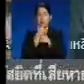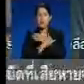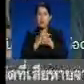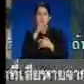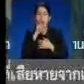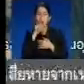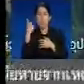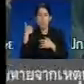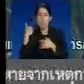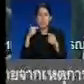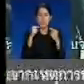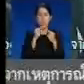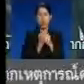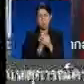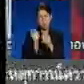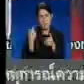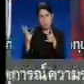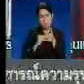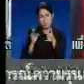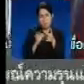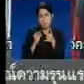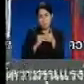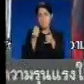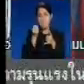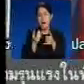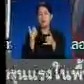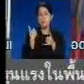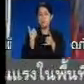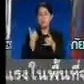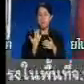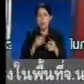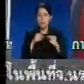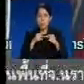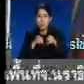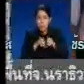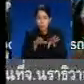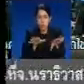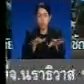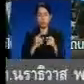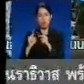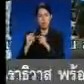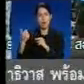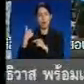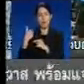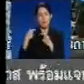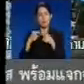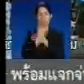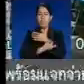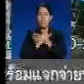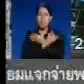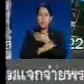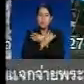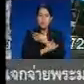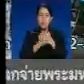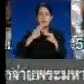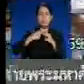กที่พบผู้ป่วยติดเชื้อกันเองภายในประเทศส่วนการระบาดที่ยังลามไปทั่วทำให้โมร็อกโกกลายเป็นประเทศที่2ของแอฟริกา